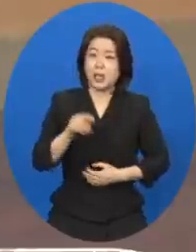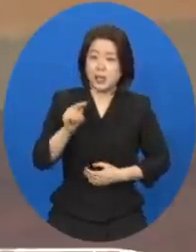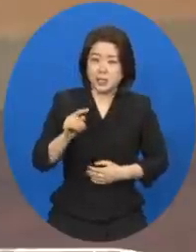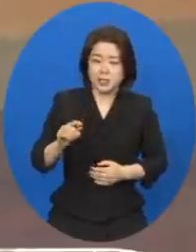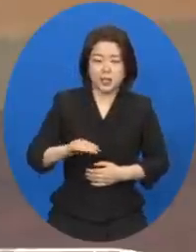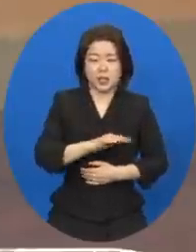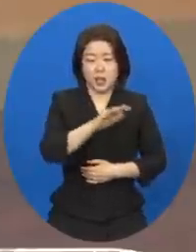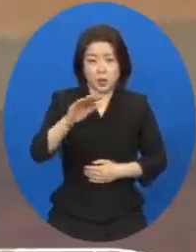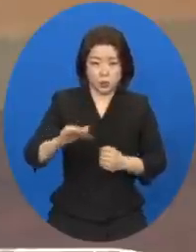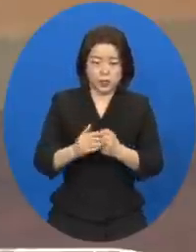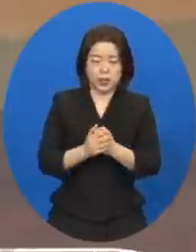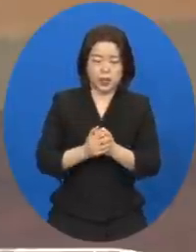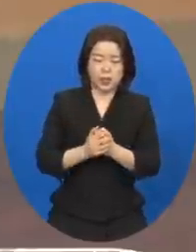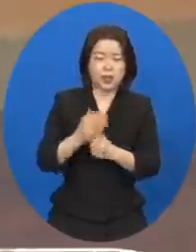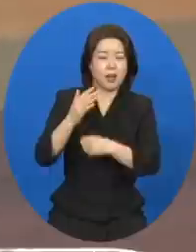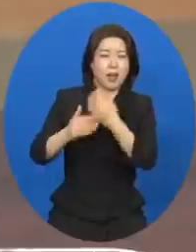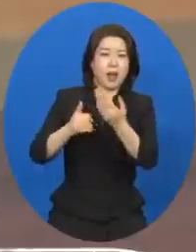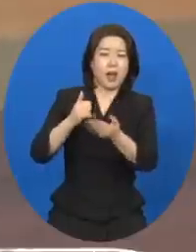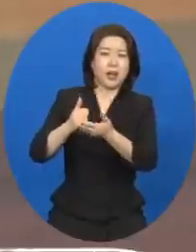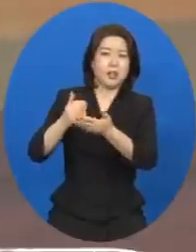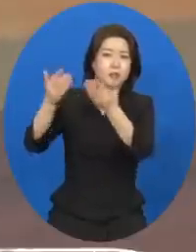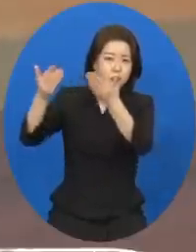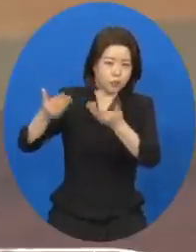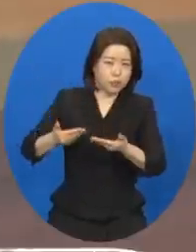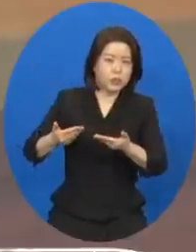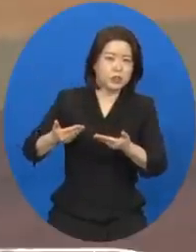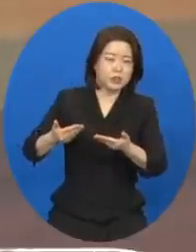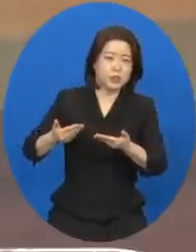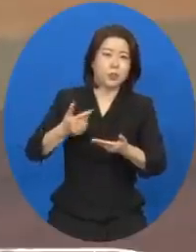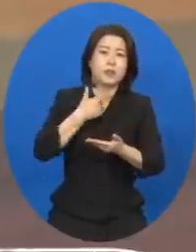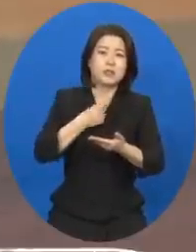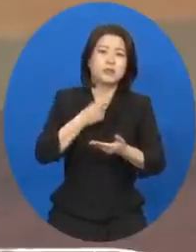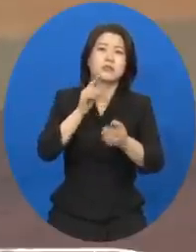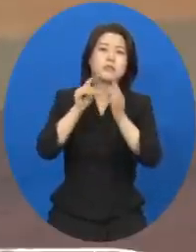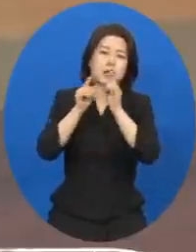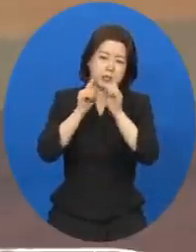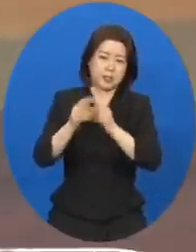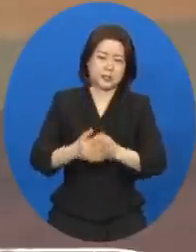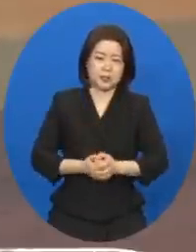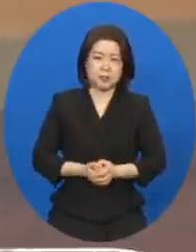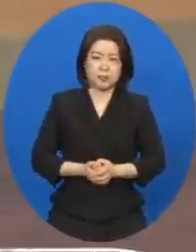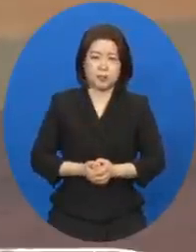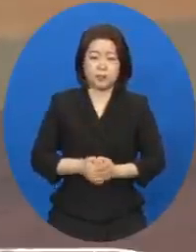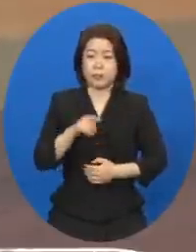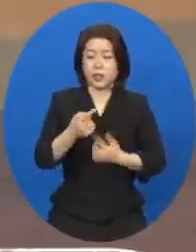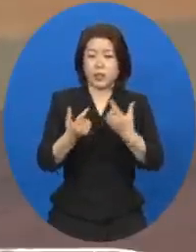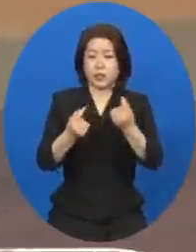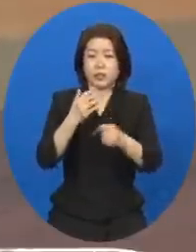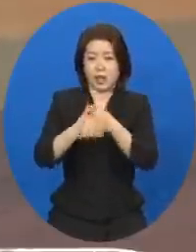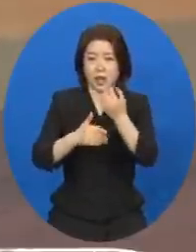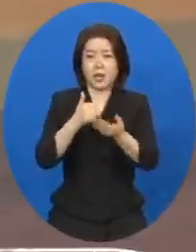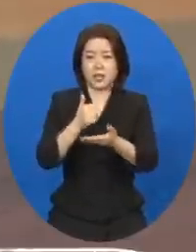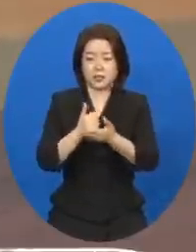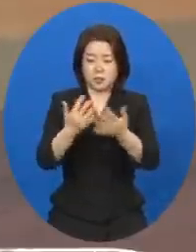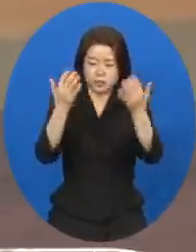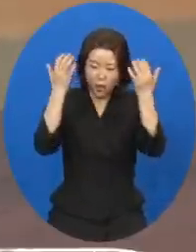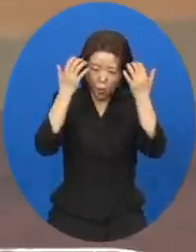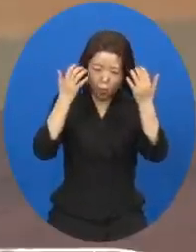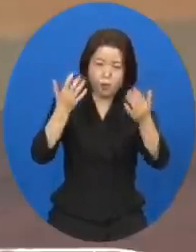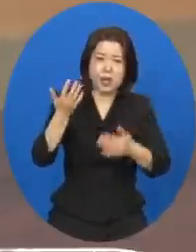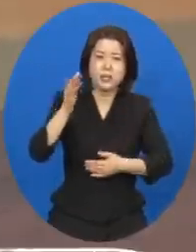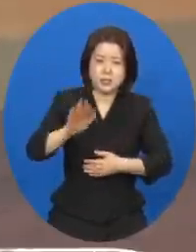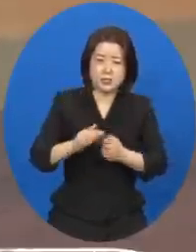오늘 하나님은 우리에게 주시고 싶어 하신 거예요. 여러분, 이렇게 하나님을 고난 중에도